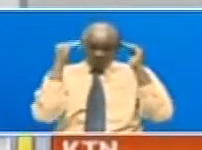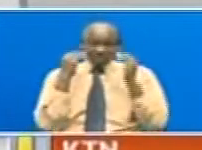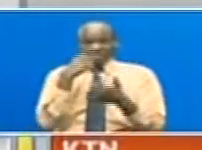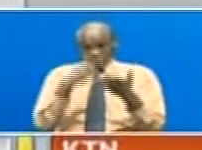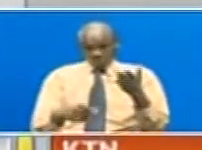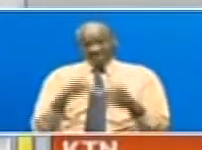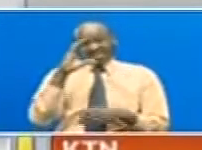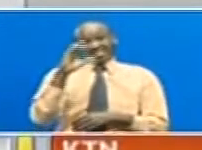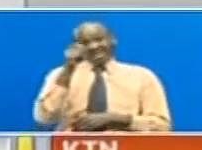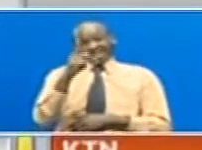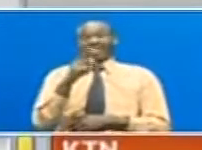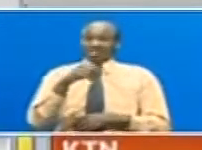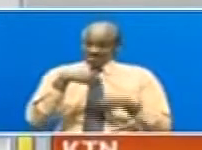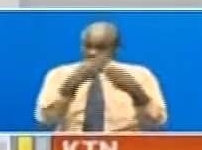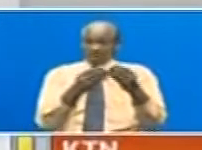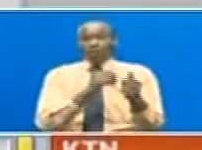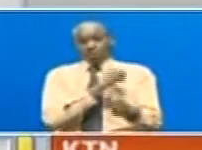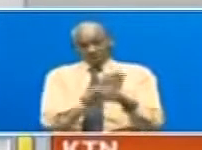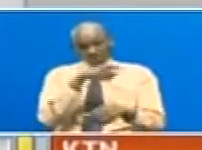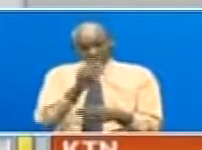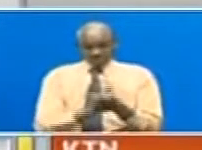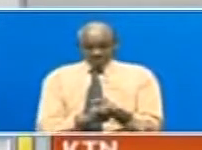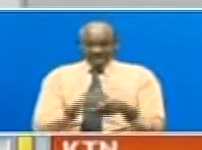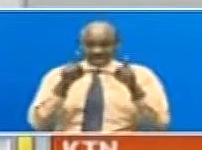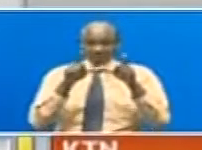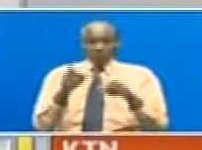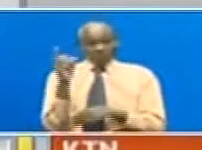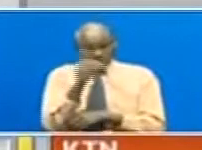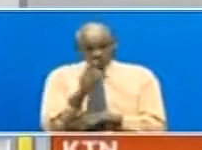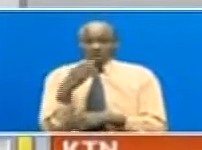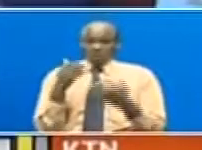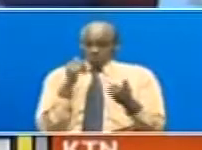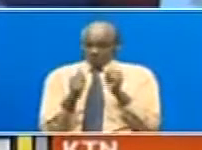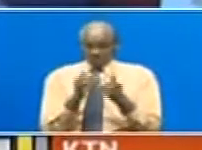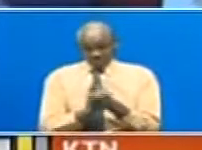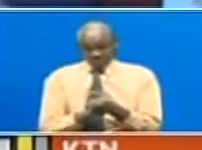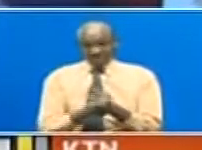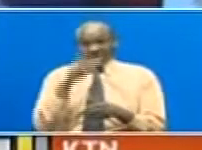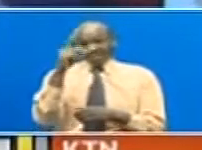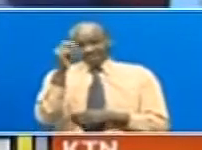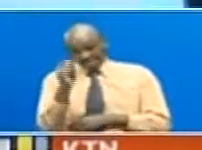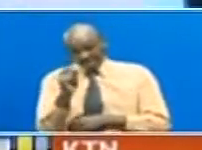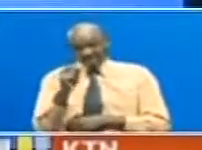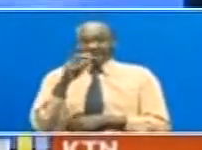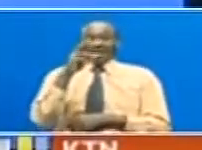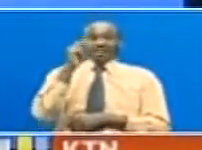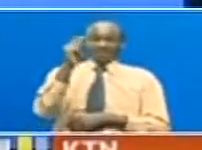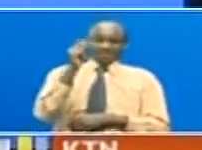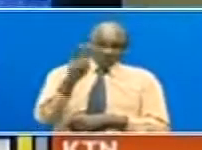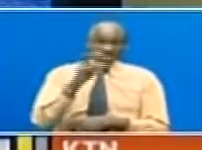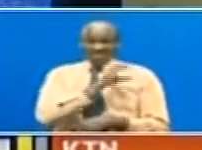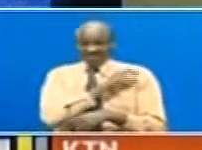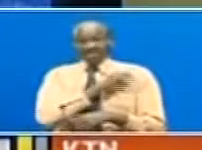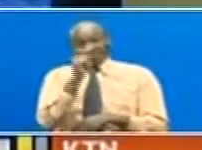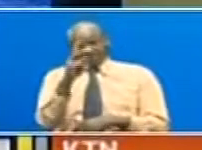ya mawasiliano nchini kurejesha leseni za dijitali kwa runinga kuu nchini, KTN, NTV, Citizen